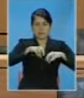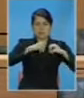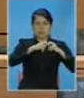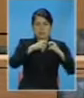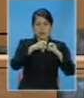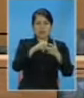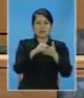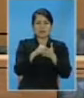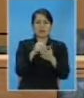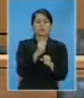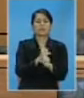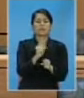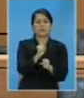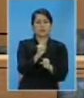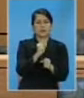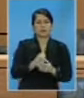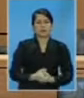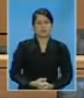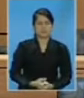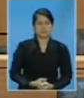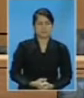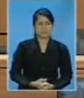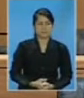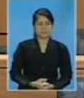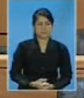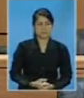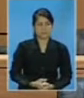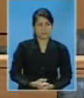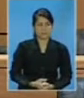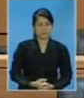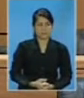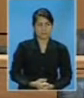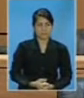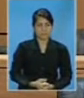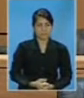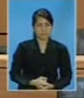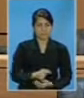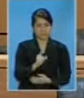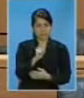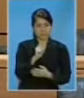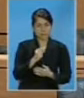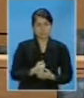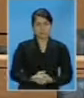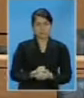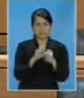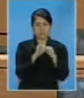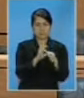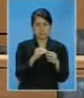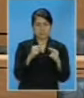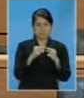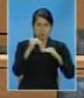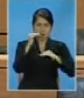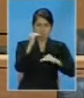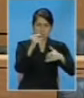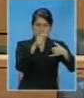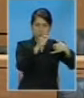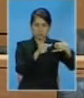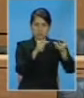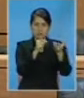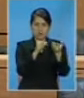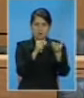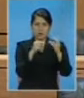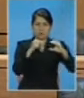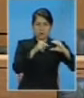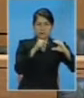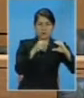โดยเฉพาะในกรณีที่หนึ่งโดยเฉพาะในการกำหนดคุณสมบัติสายใย